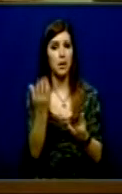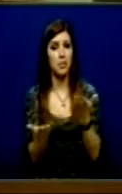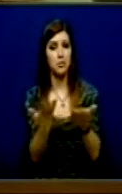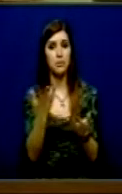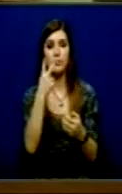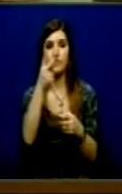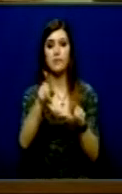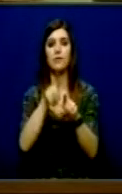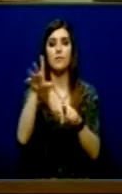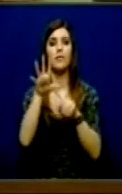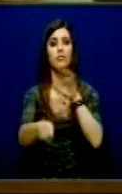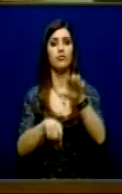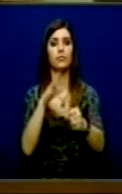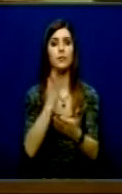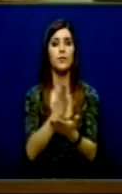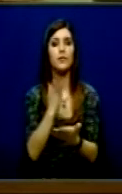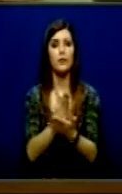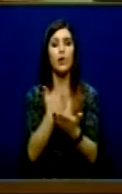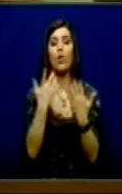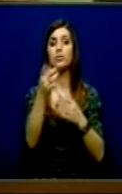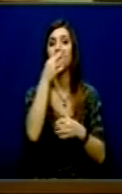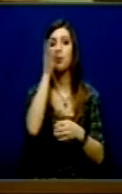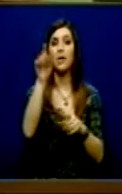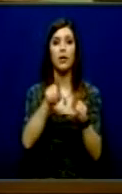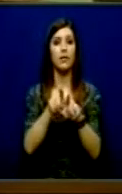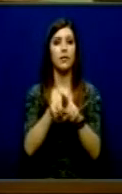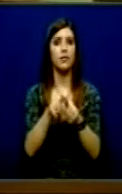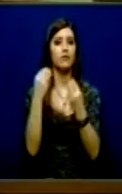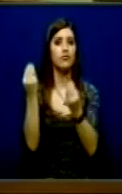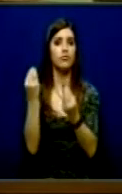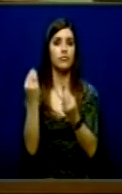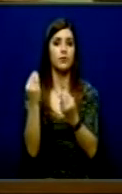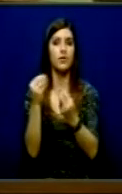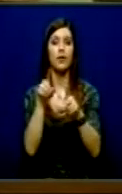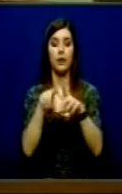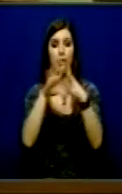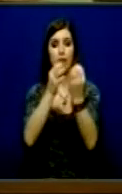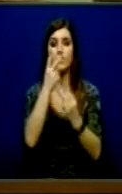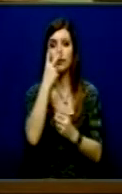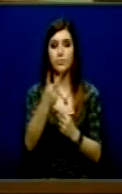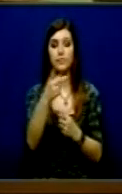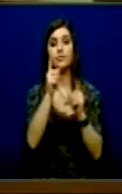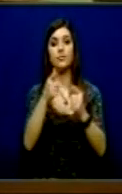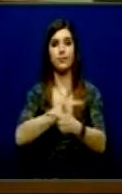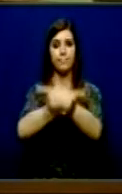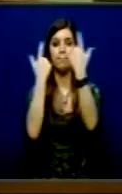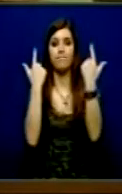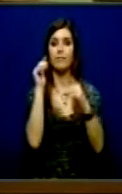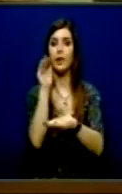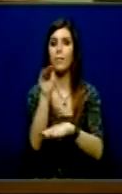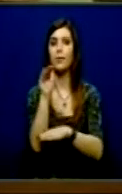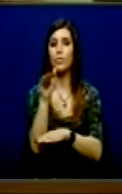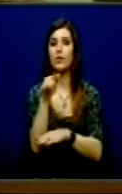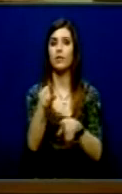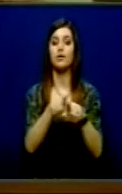regjim pushtus apo si legjitim. Dhe në mënyrë paralele me këtë, duhet të qartësojmë raportin ton